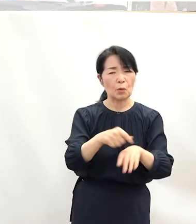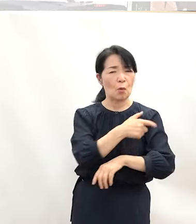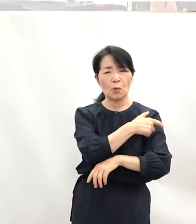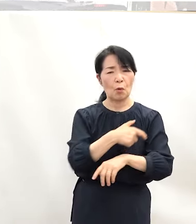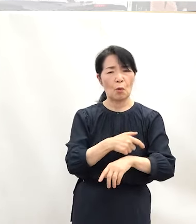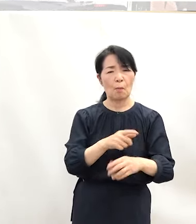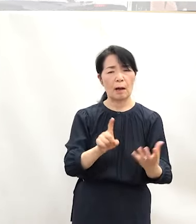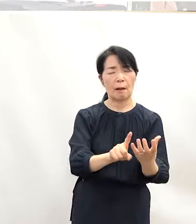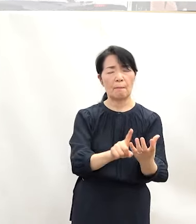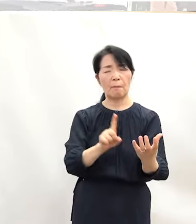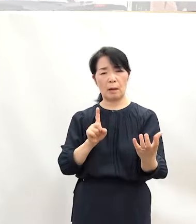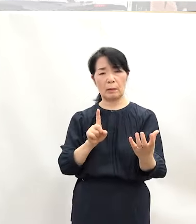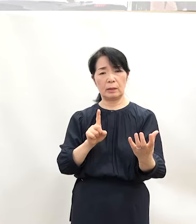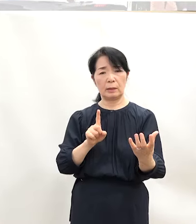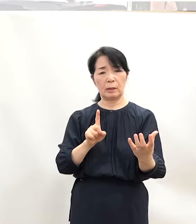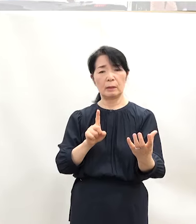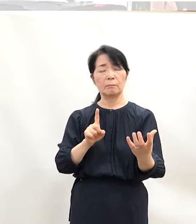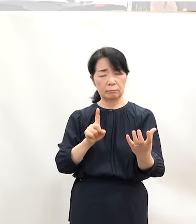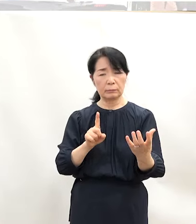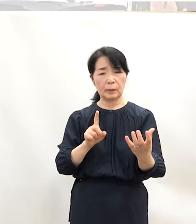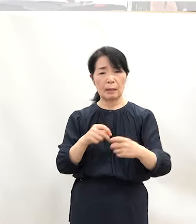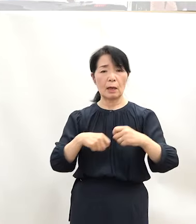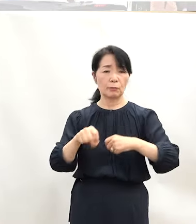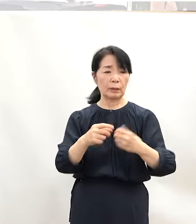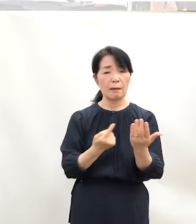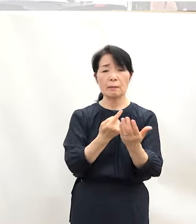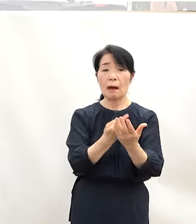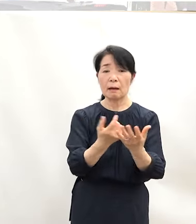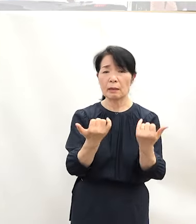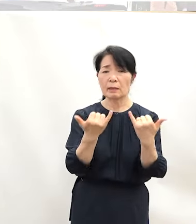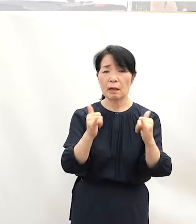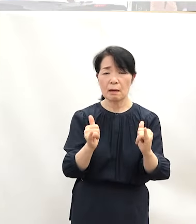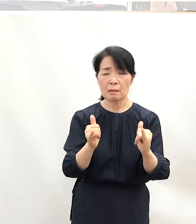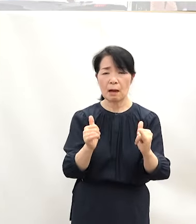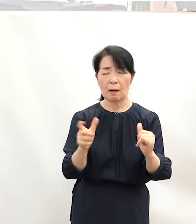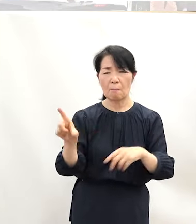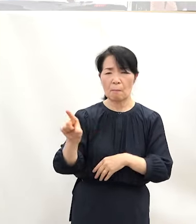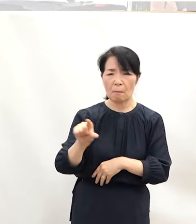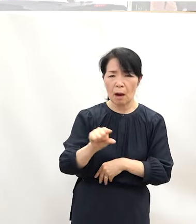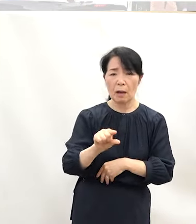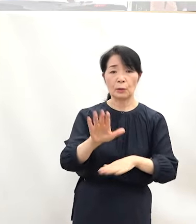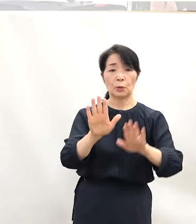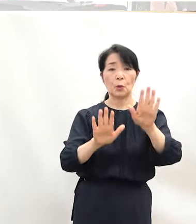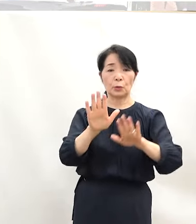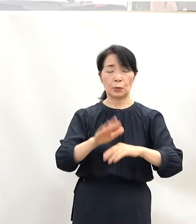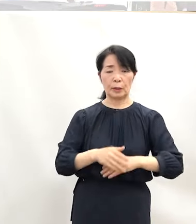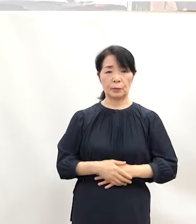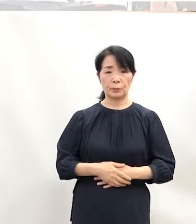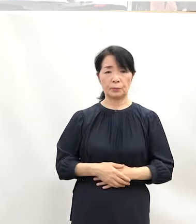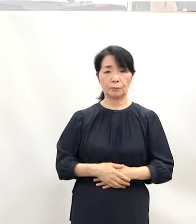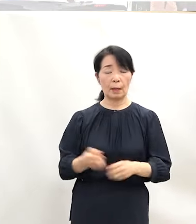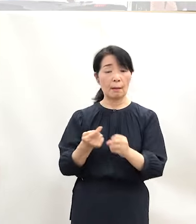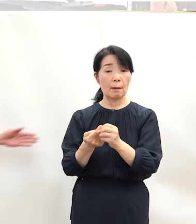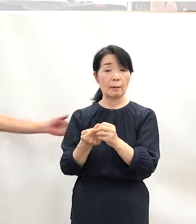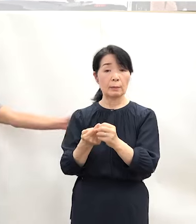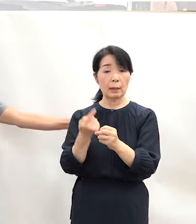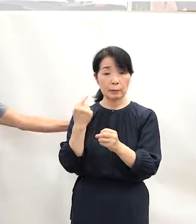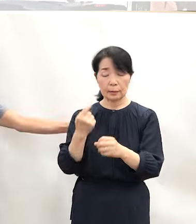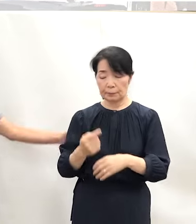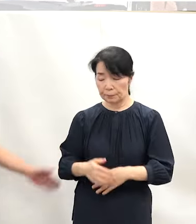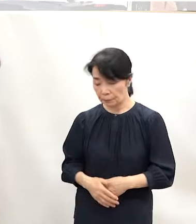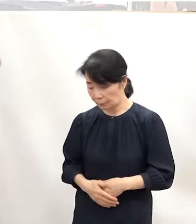るいは参加される方が増えないという現象にあるわけです。はい。で、そういった中で昨年は当